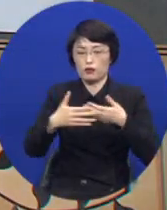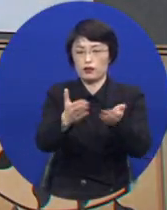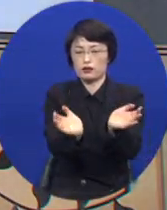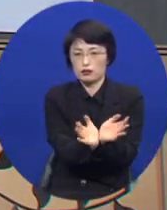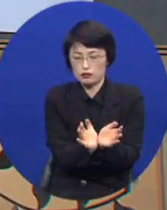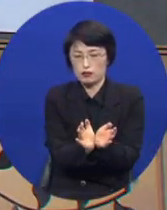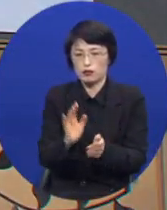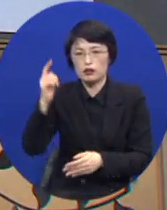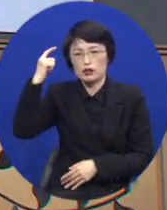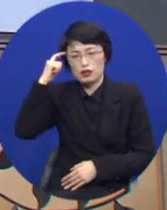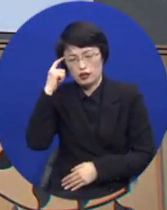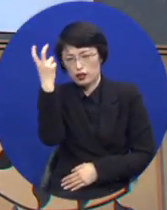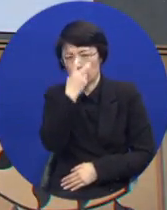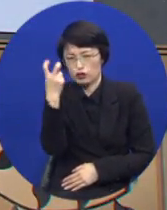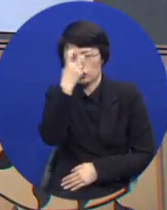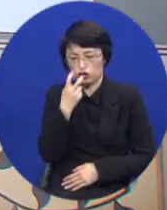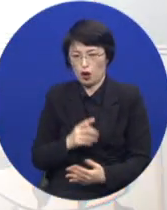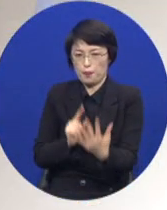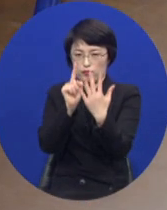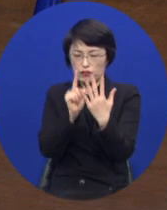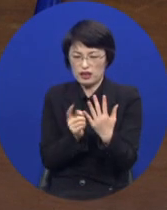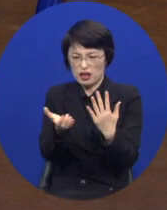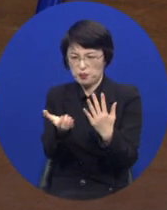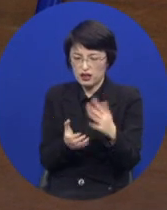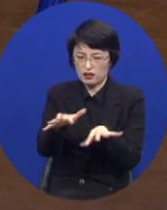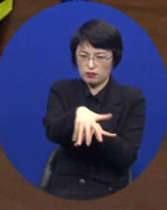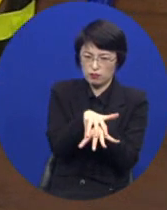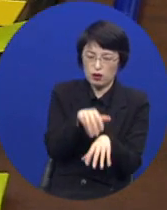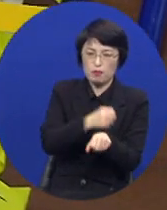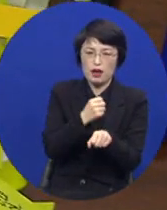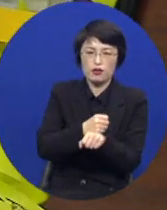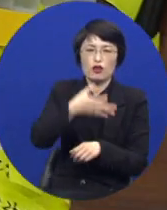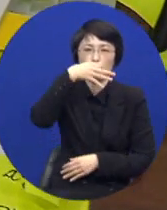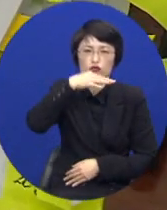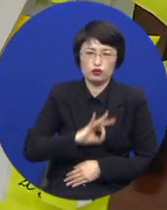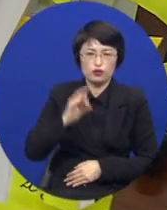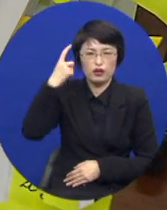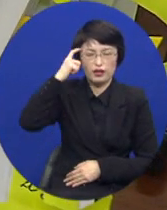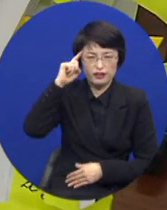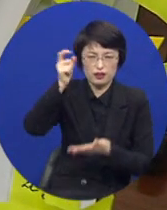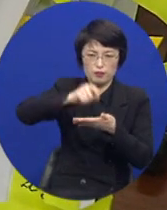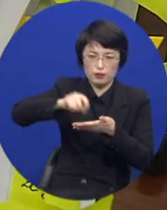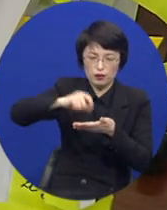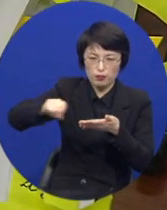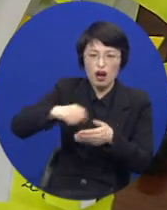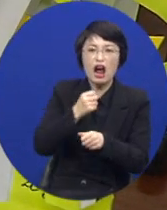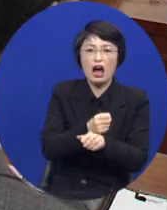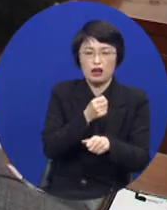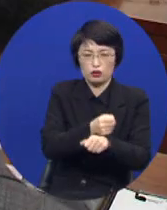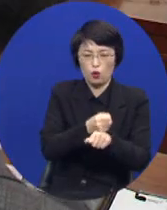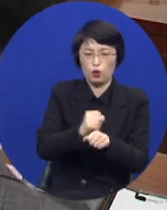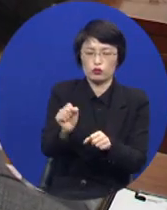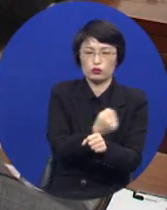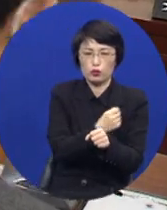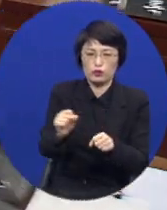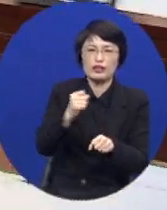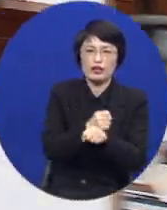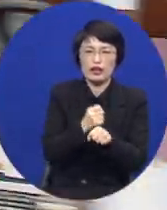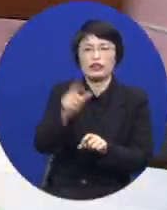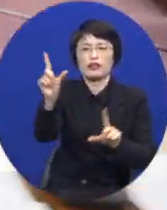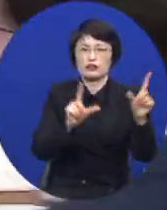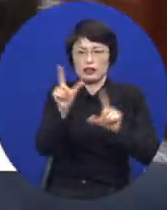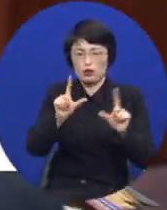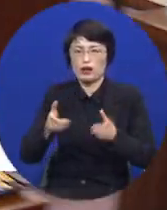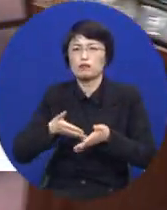대상을 사전에 포섭해 자신들에게 유리한 의견을 내도록 조작한 시도가 있었다는 주장이 도의회에서 도 책이 됐습니다